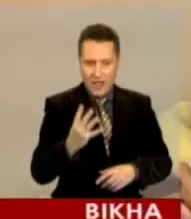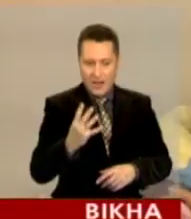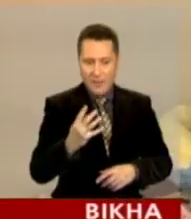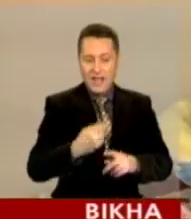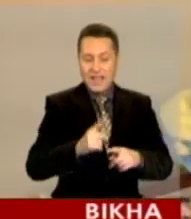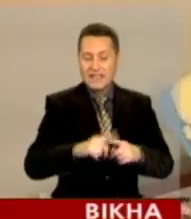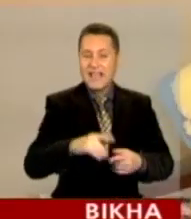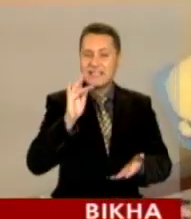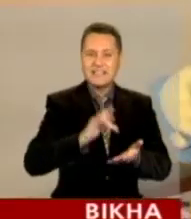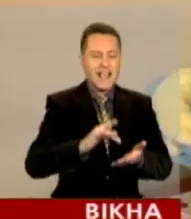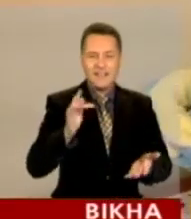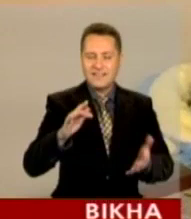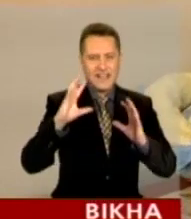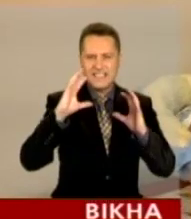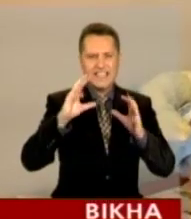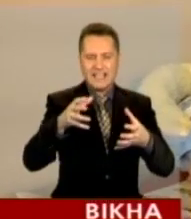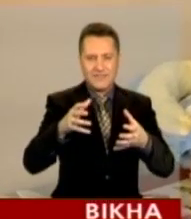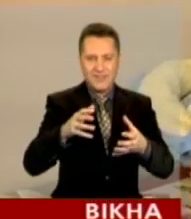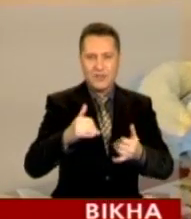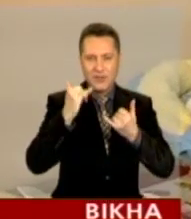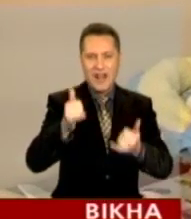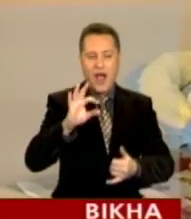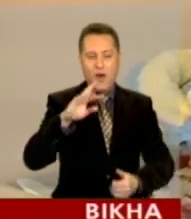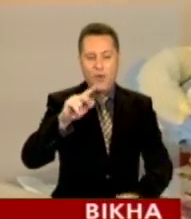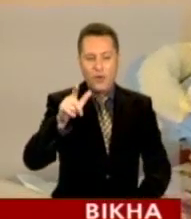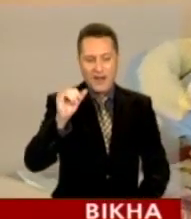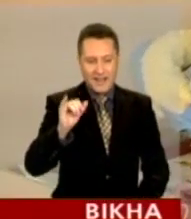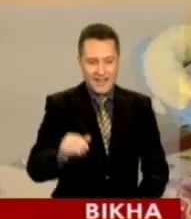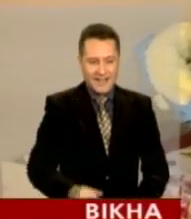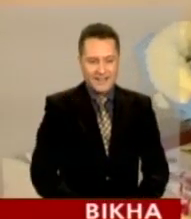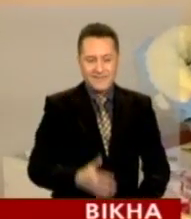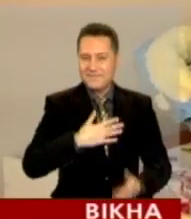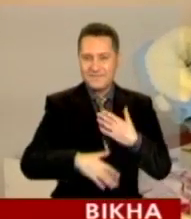центр Всесвіту для Ольги Давидко. Ну, ми готові.